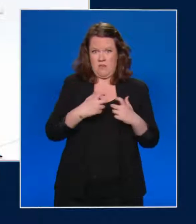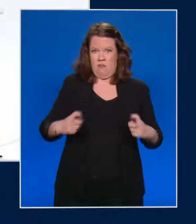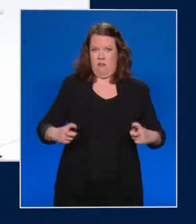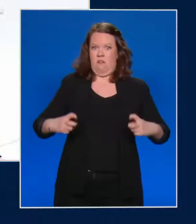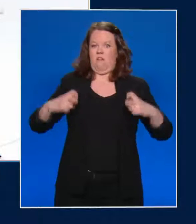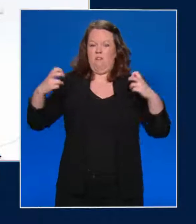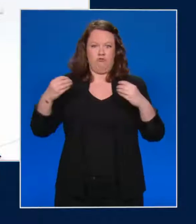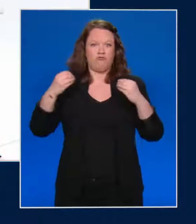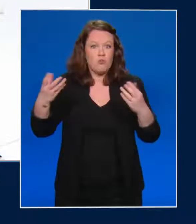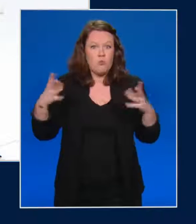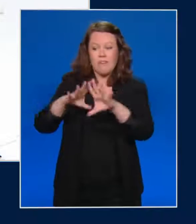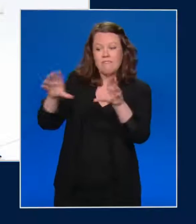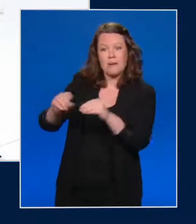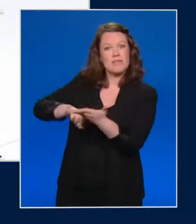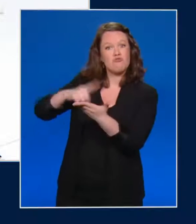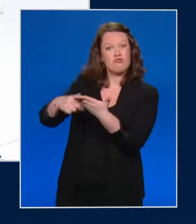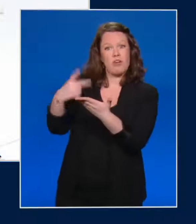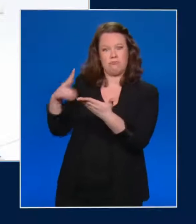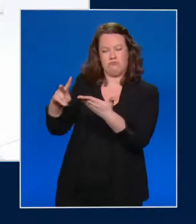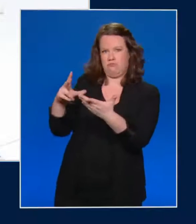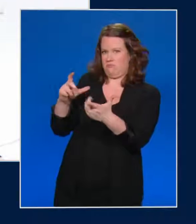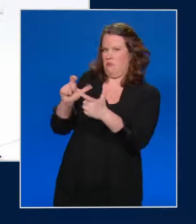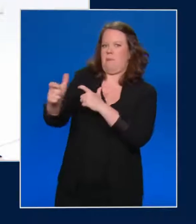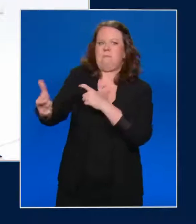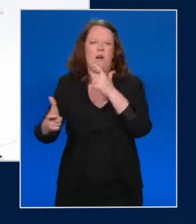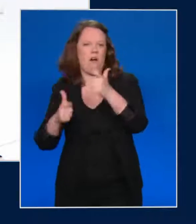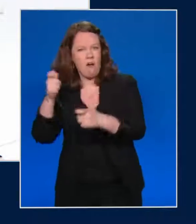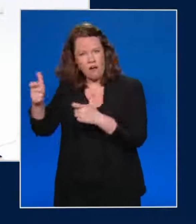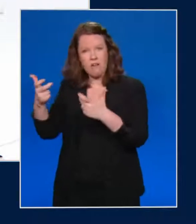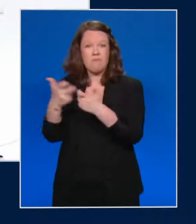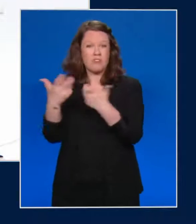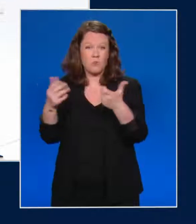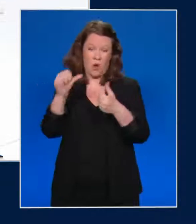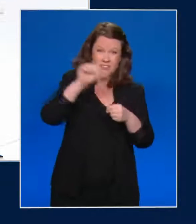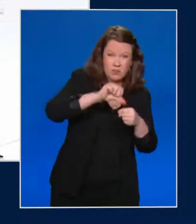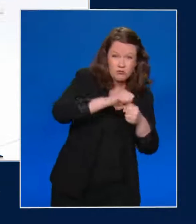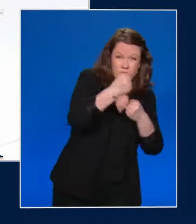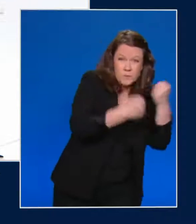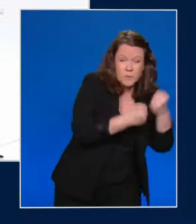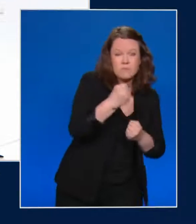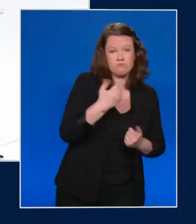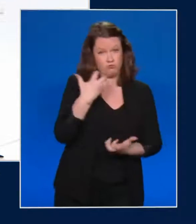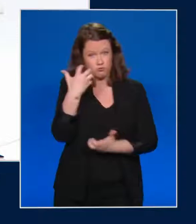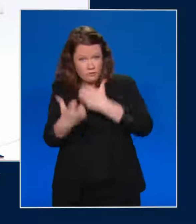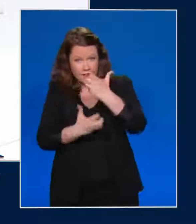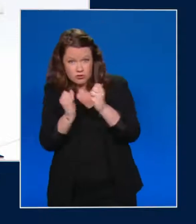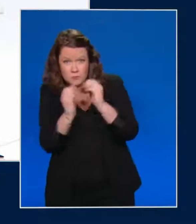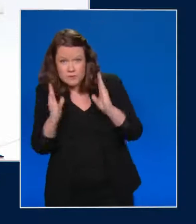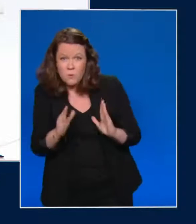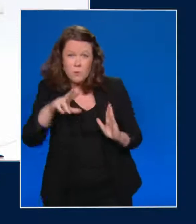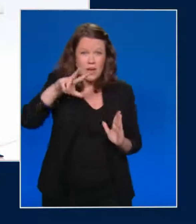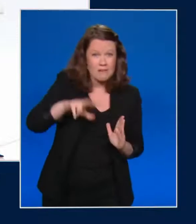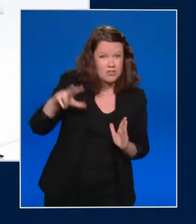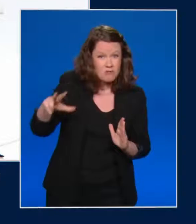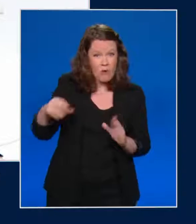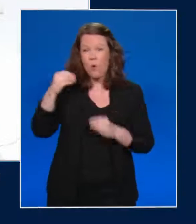du plein d'essence le montant de la facture de chauffage le coût de certains produits risque de s'alourdir encore